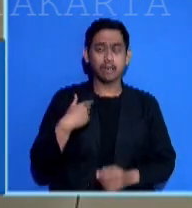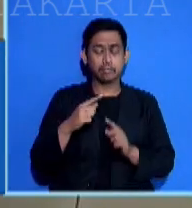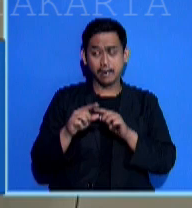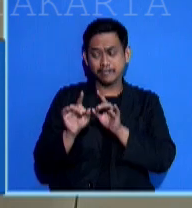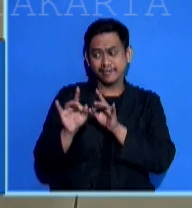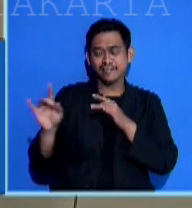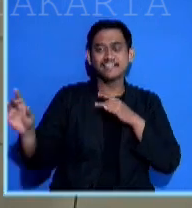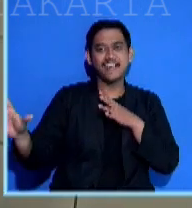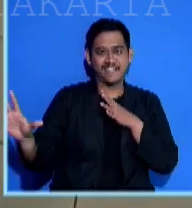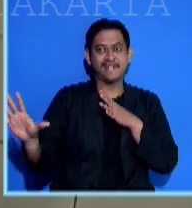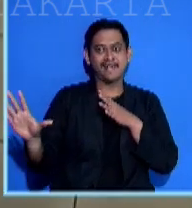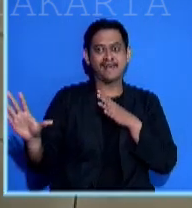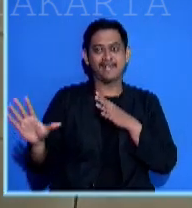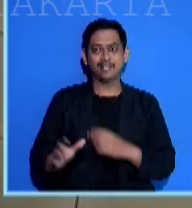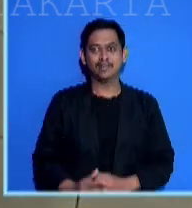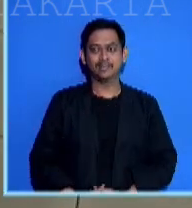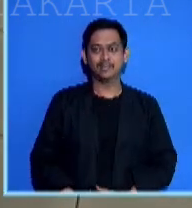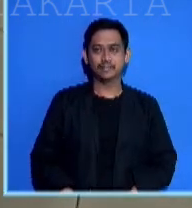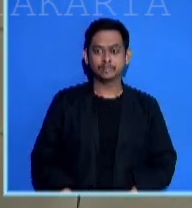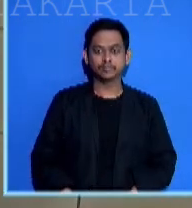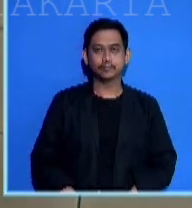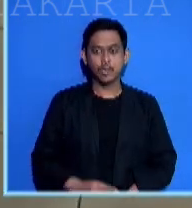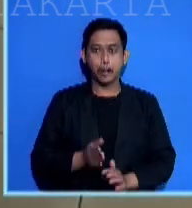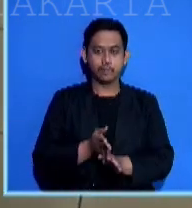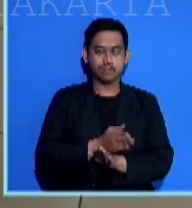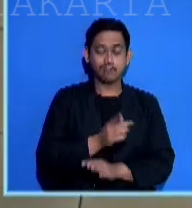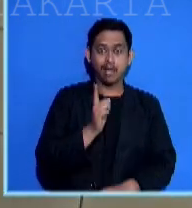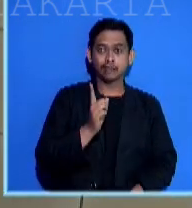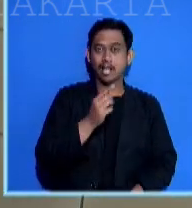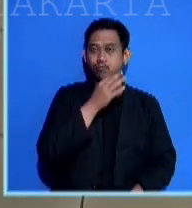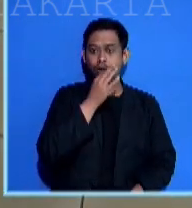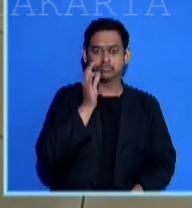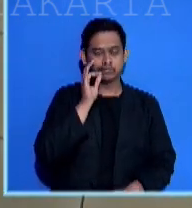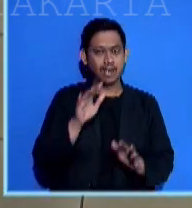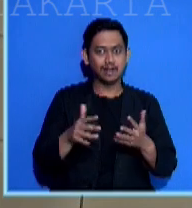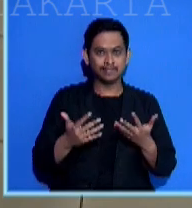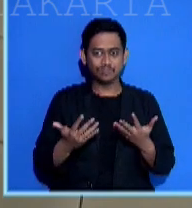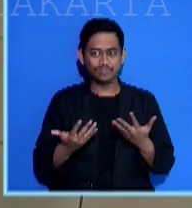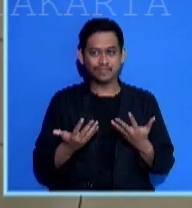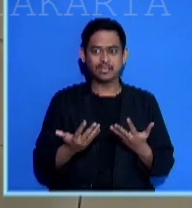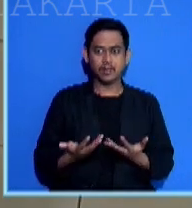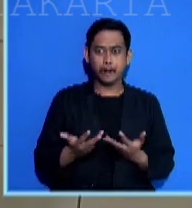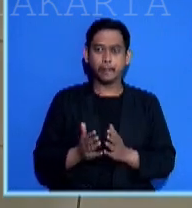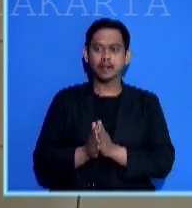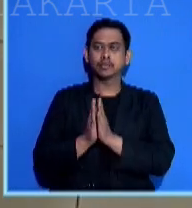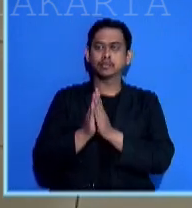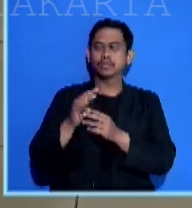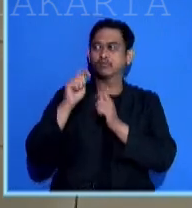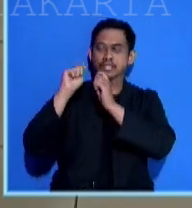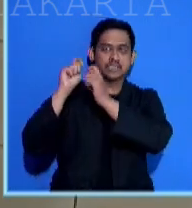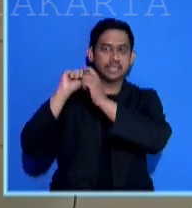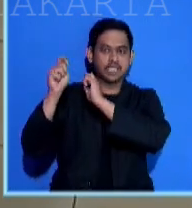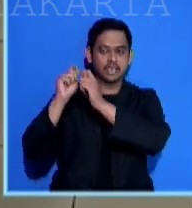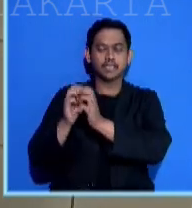perbedaan-perbedaan baik itu yang terkait dengan awal Ramadan ataupun juga Idul Fitri termasuk juga